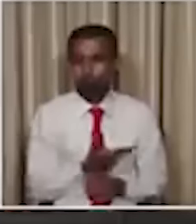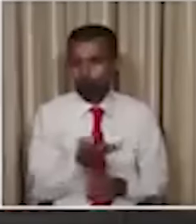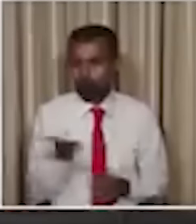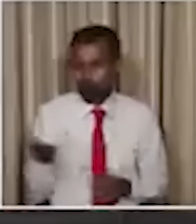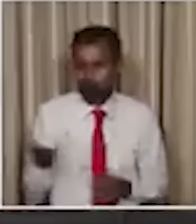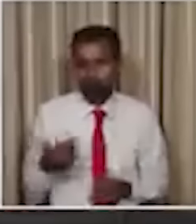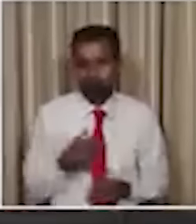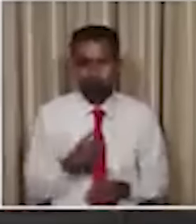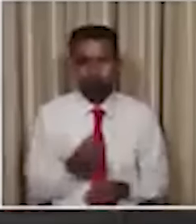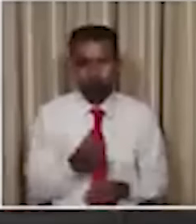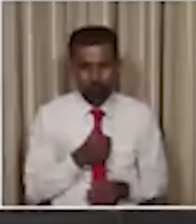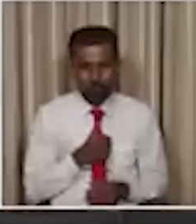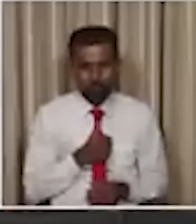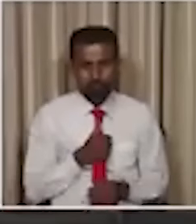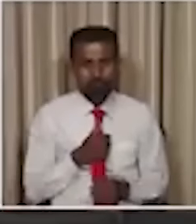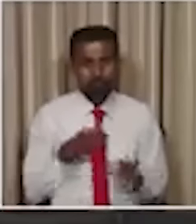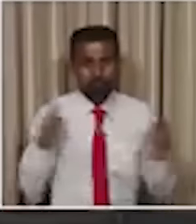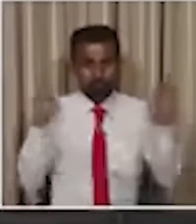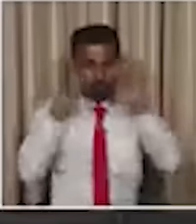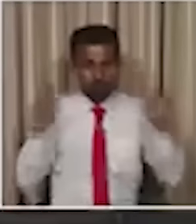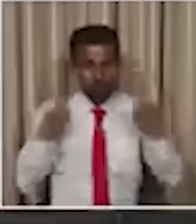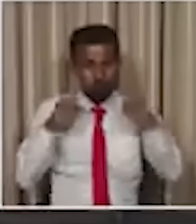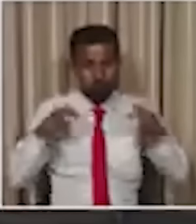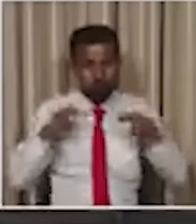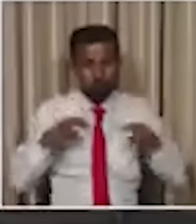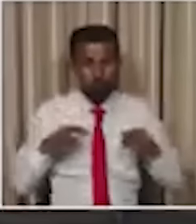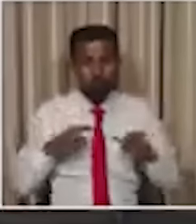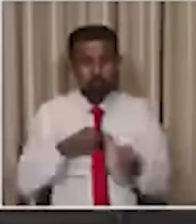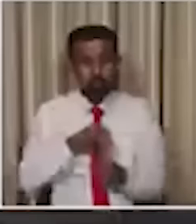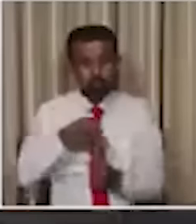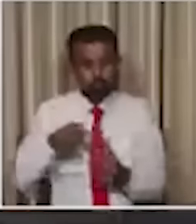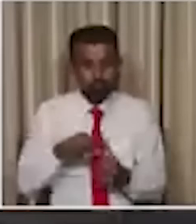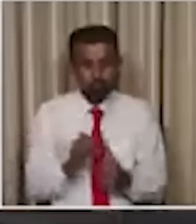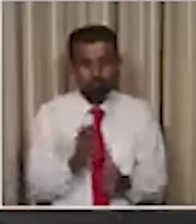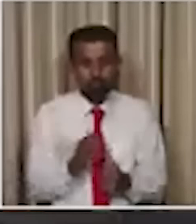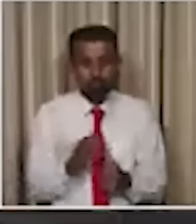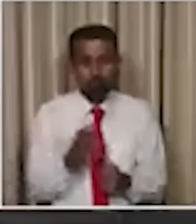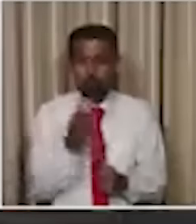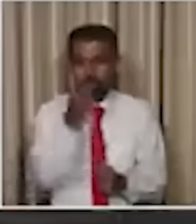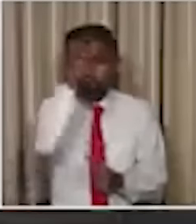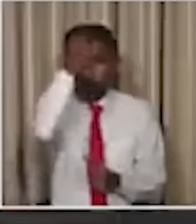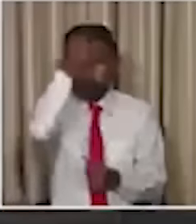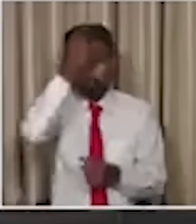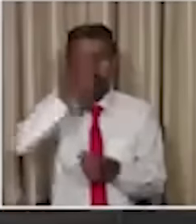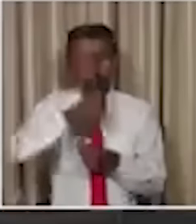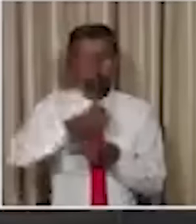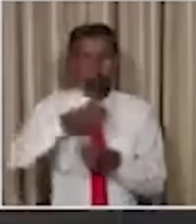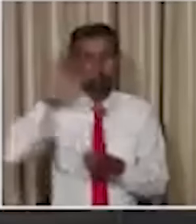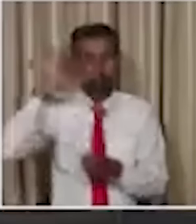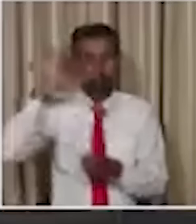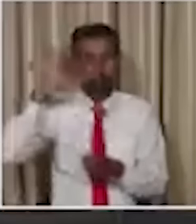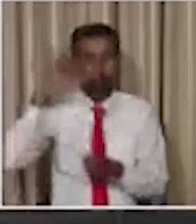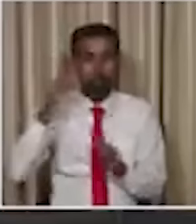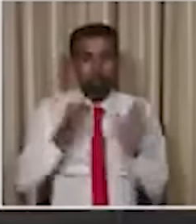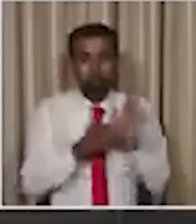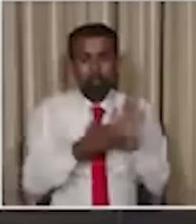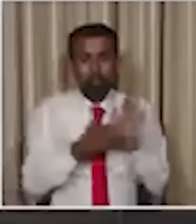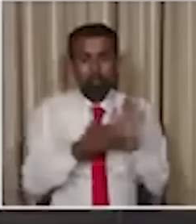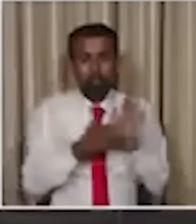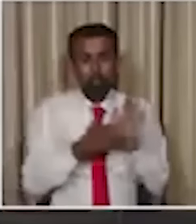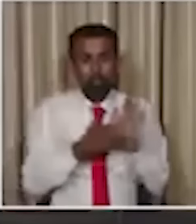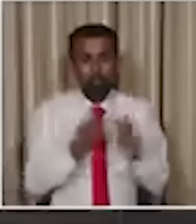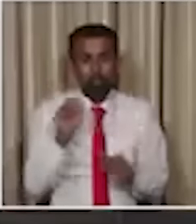මා කැමැත්තෙමි. ජාත්‍යන්තර විමර්ශන ඒජන්සියක් මගින් කටාර් රාජ්‍යයේ සිටි මොහමඩ් සහරාන් ෆස්ට්‍රූල්